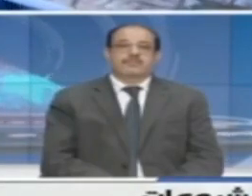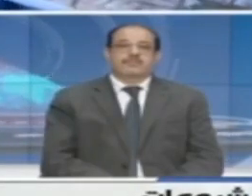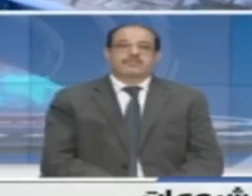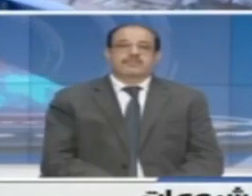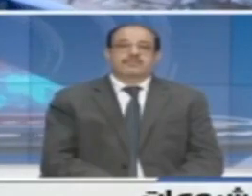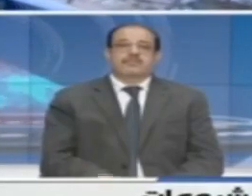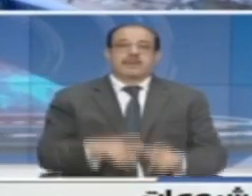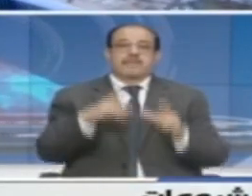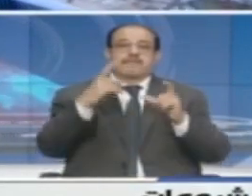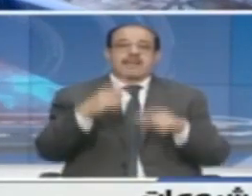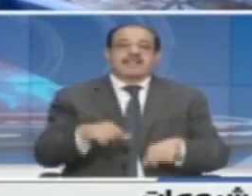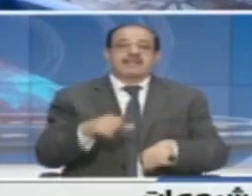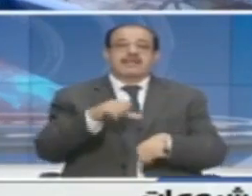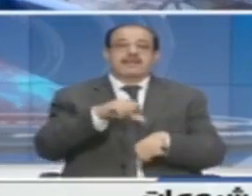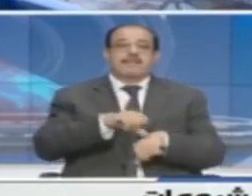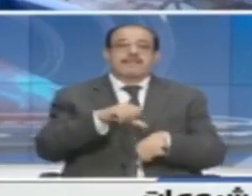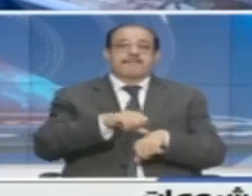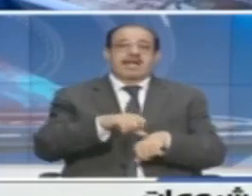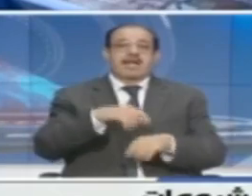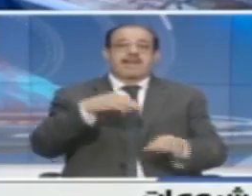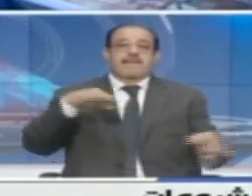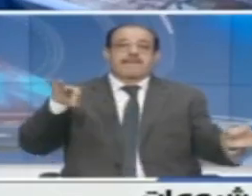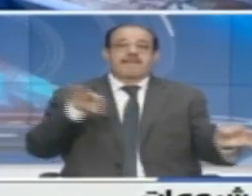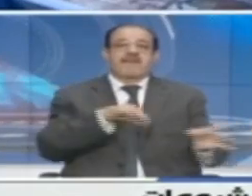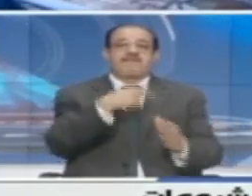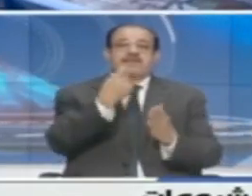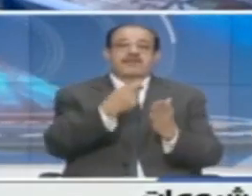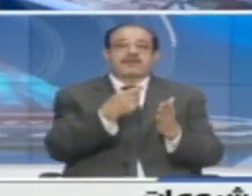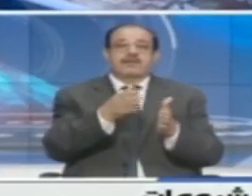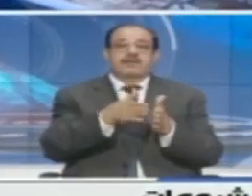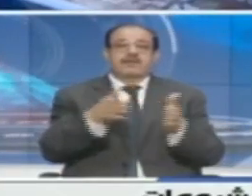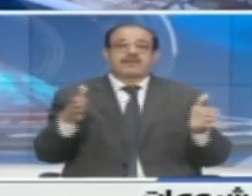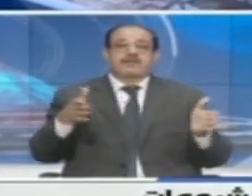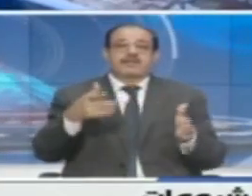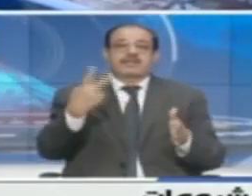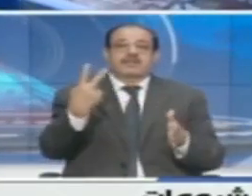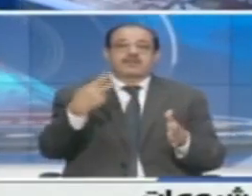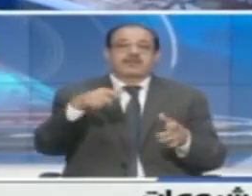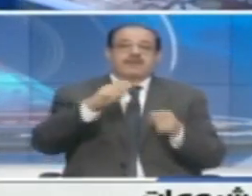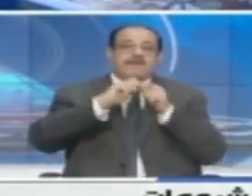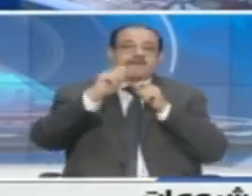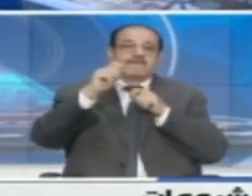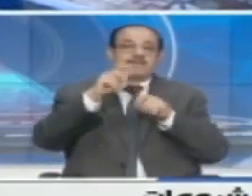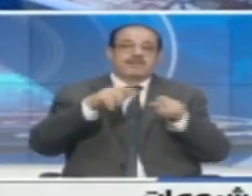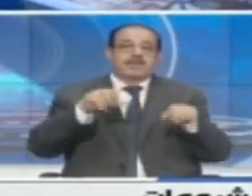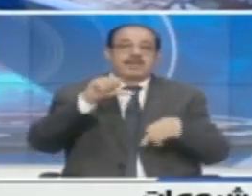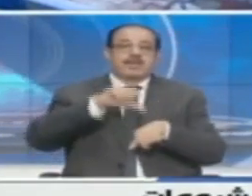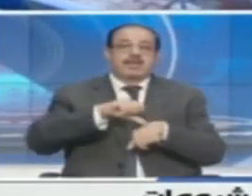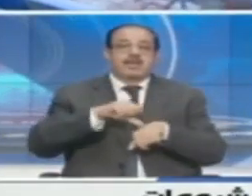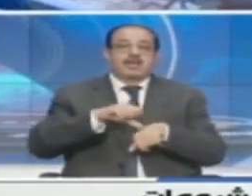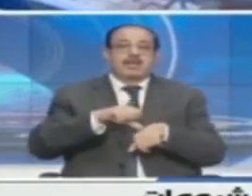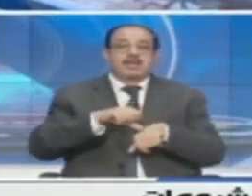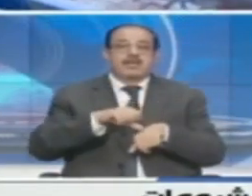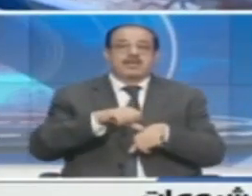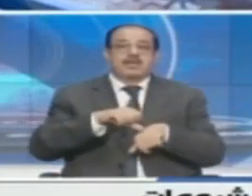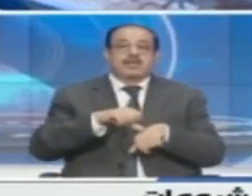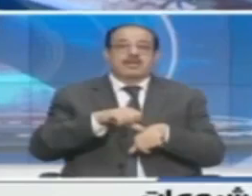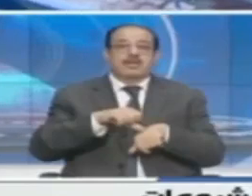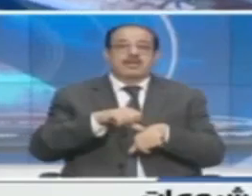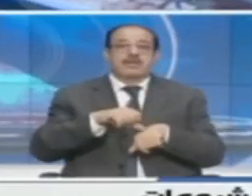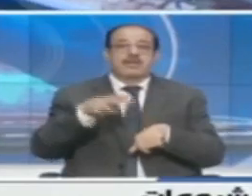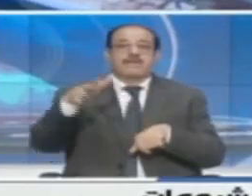الموقع بتاعها. احنا هنا في منطقه المسجد، المدخل الرئيسي لمنطقه الفنون. طبعا الطريق